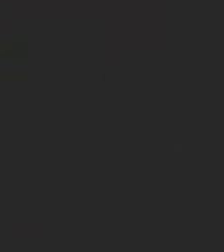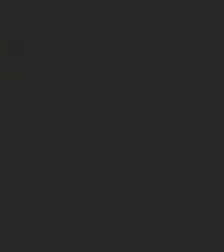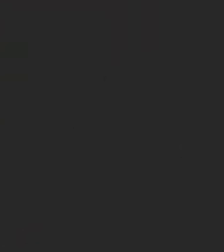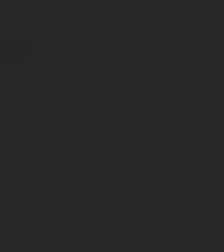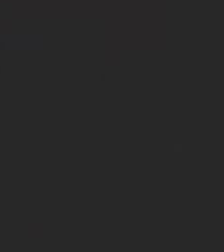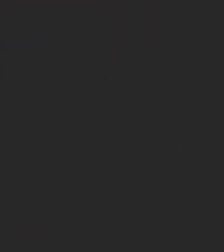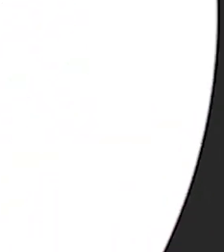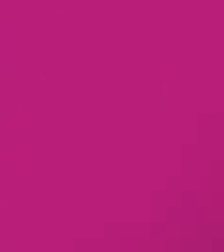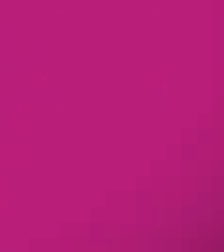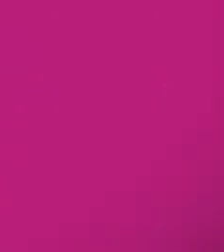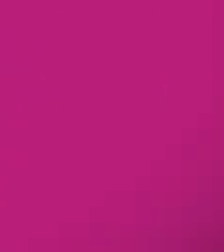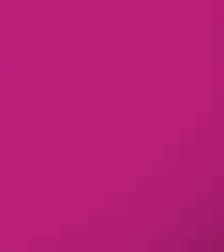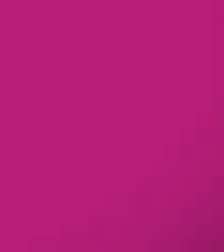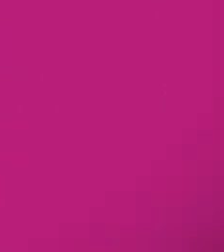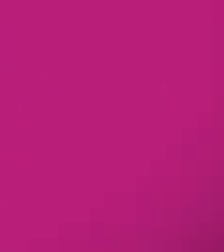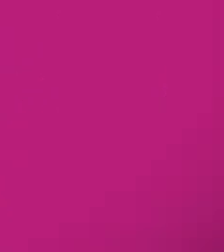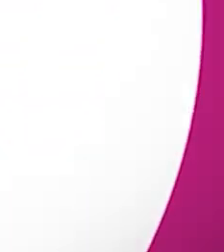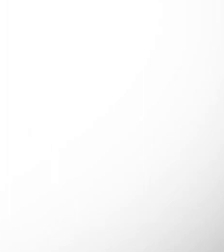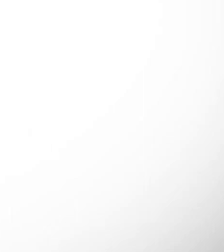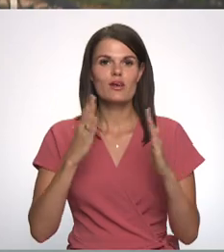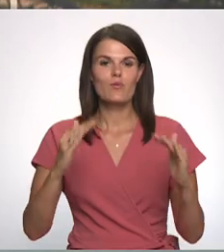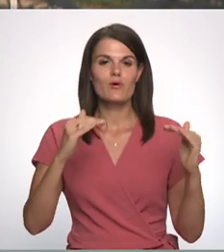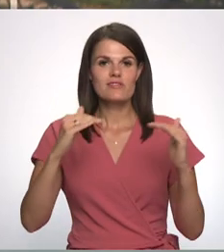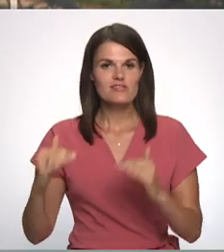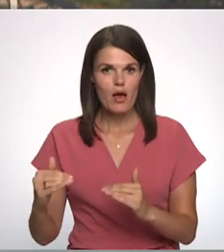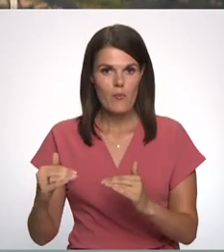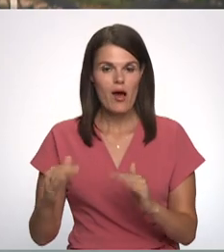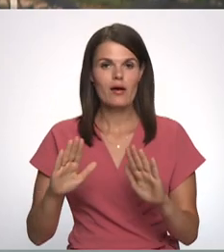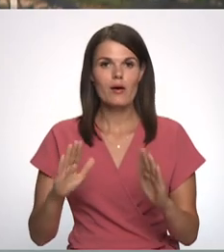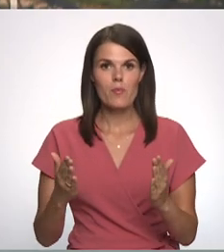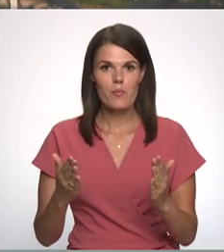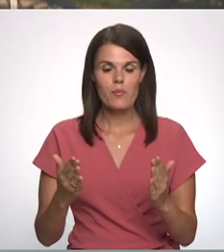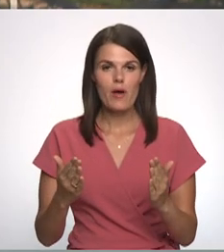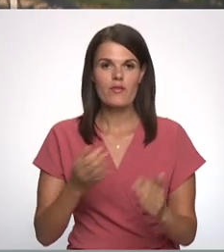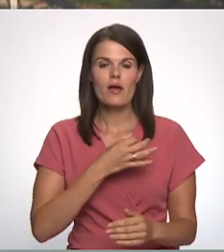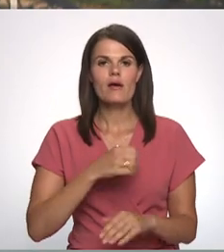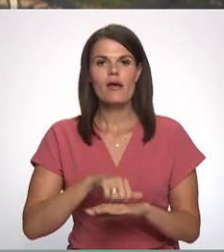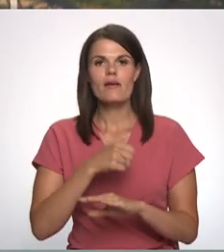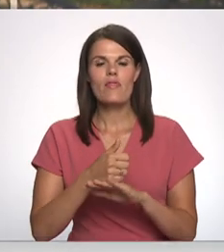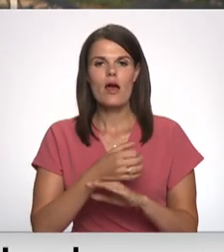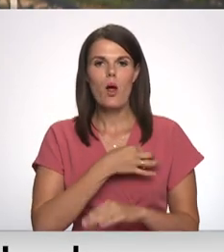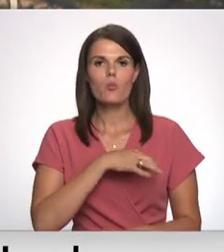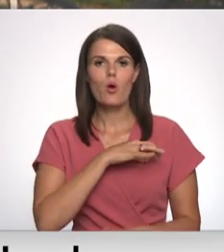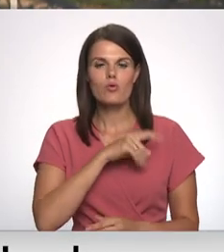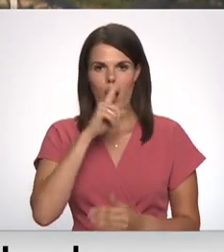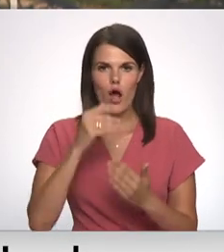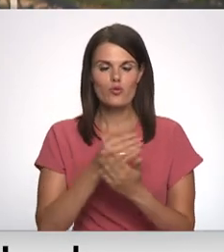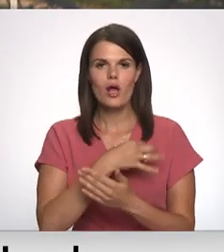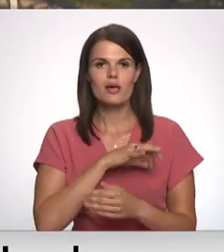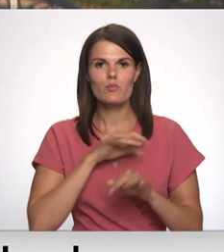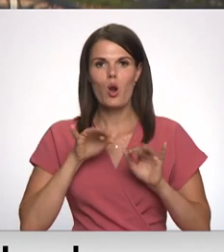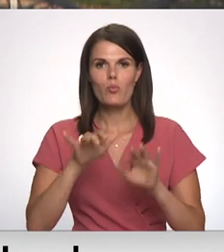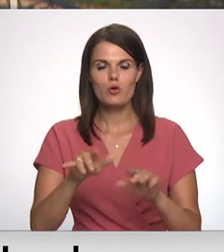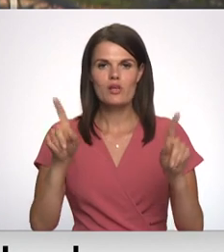Re! Viss ēters ir te! Tiem ģenerāla prokuratūra atjaunojusi kriminālu procesu lietā par